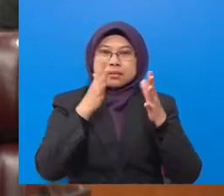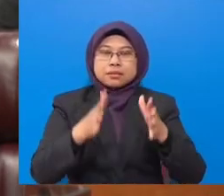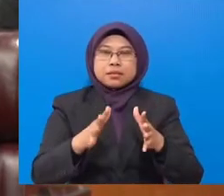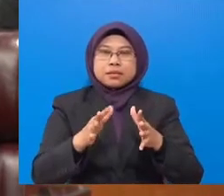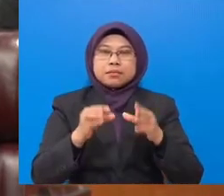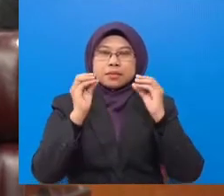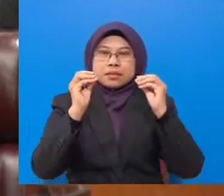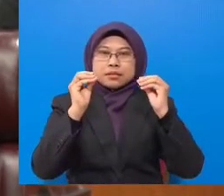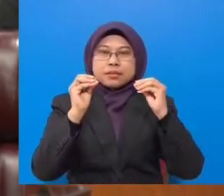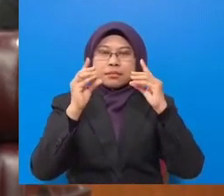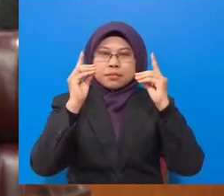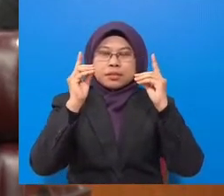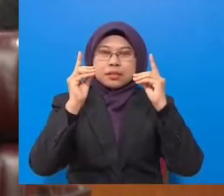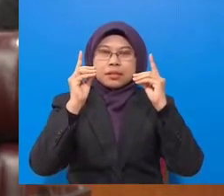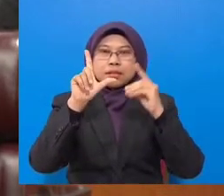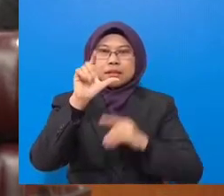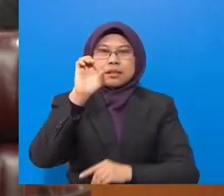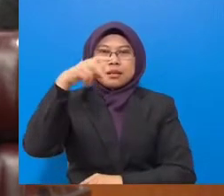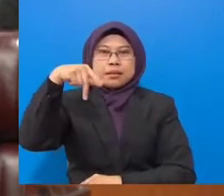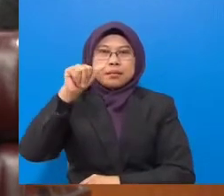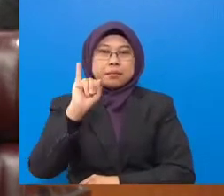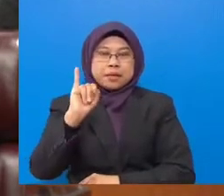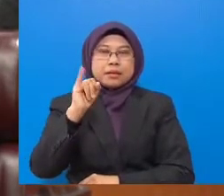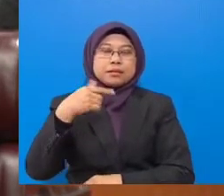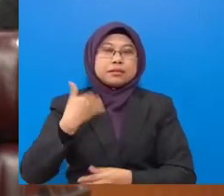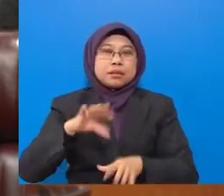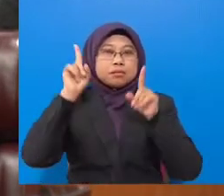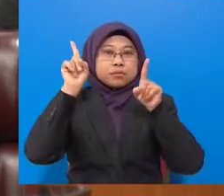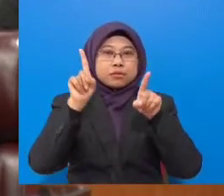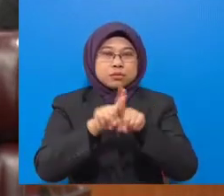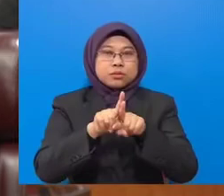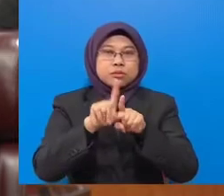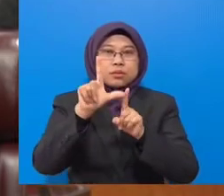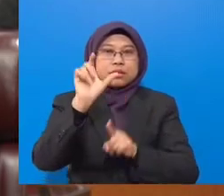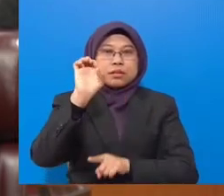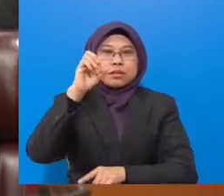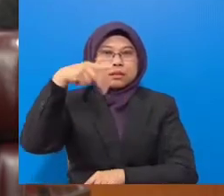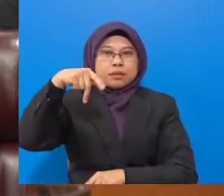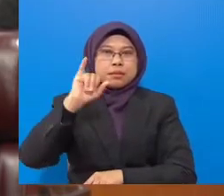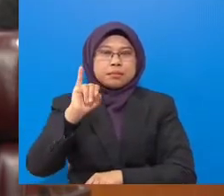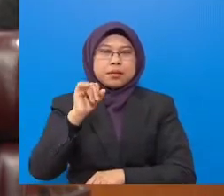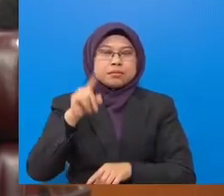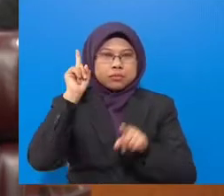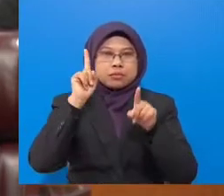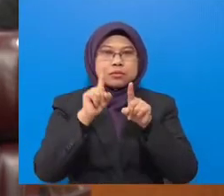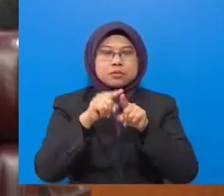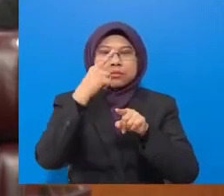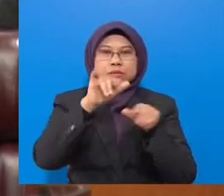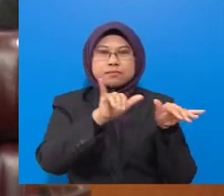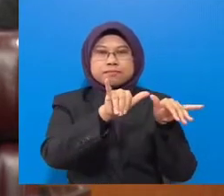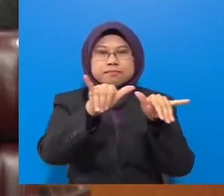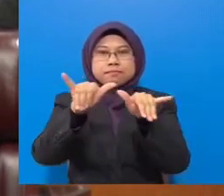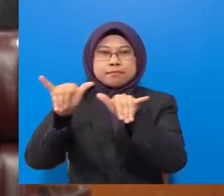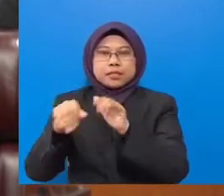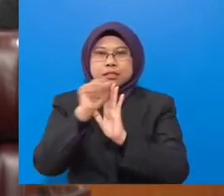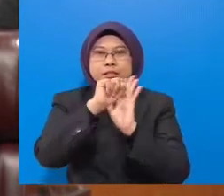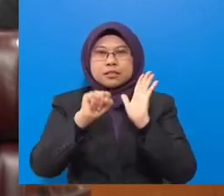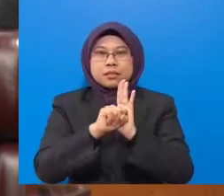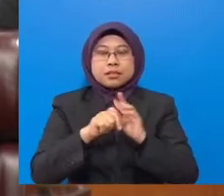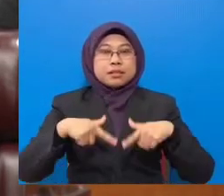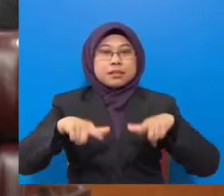pelajaran dan pendidikan agama lebay telah bersetuju agar fungsi lebay diperkosa kan bagi tujuan menyelaras